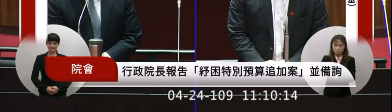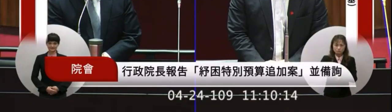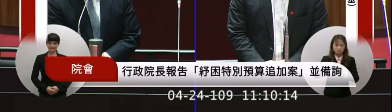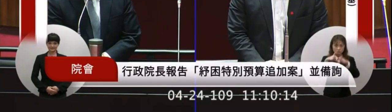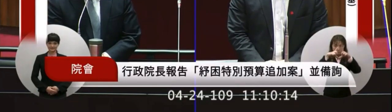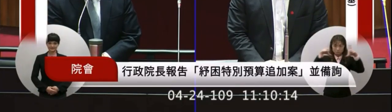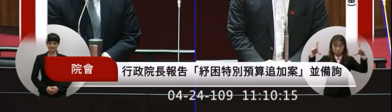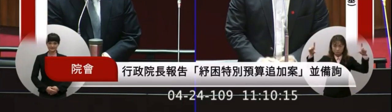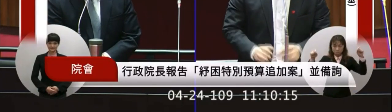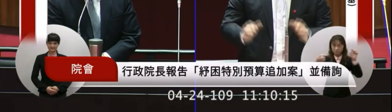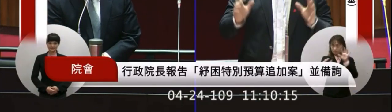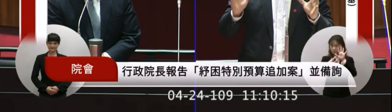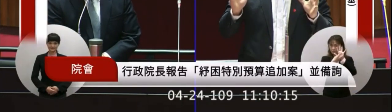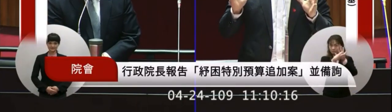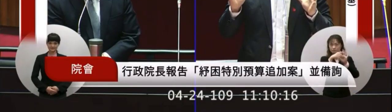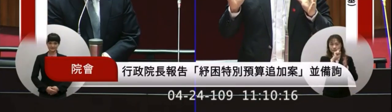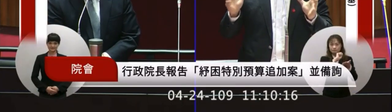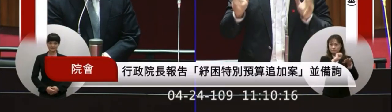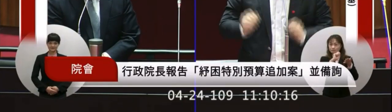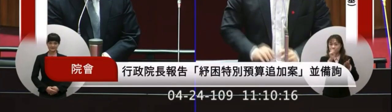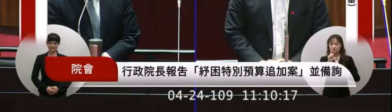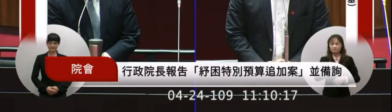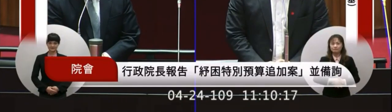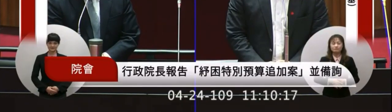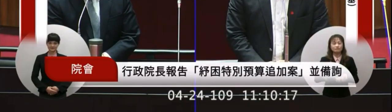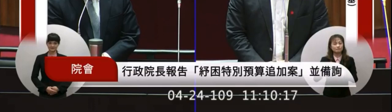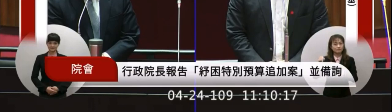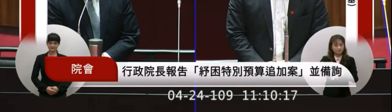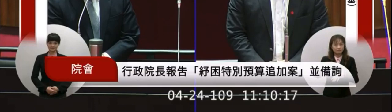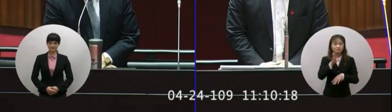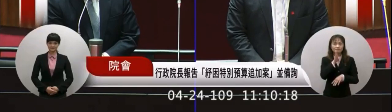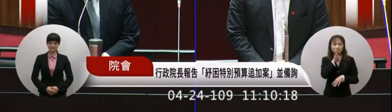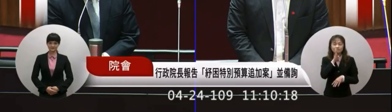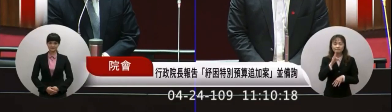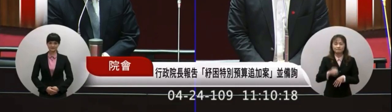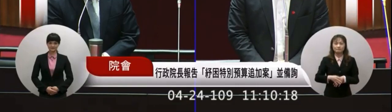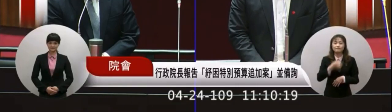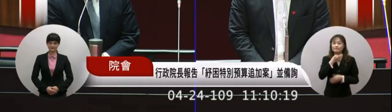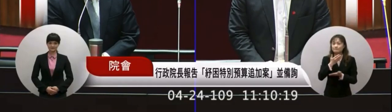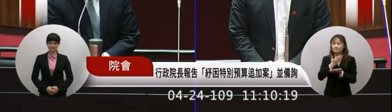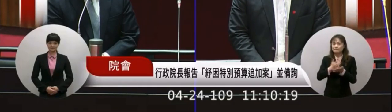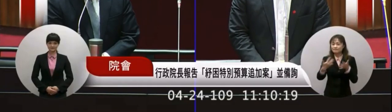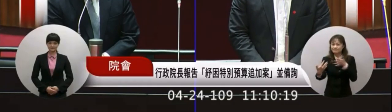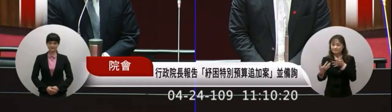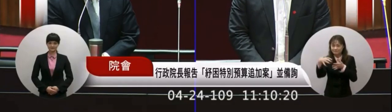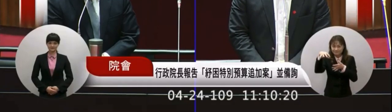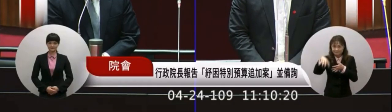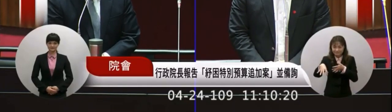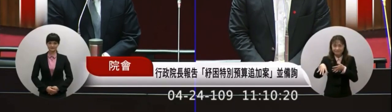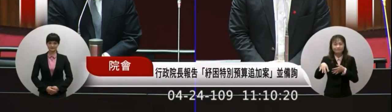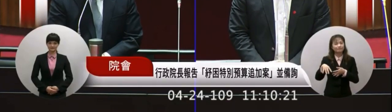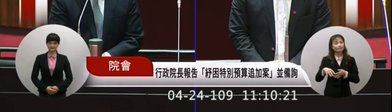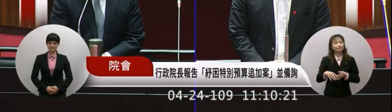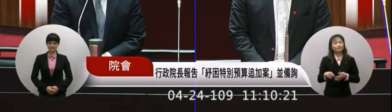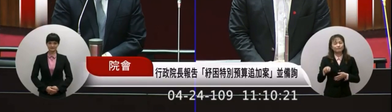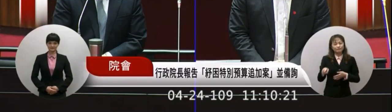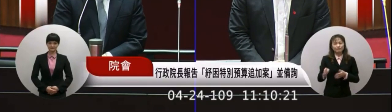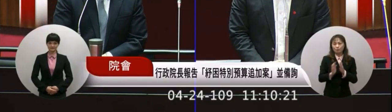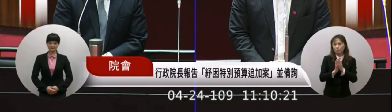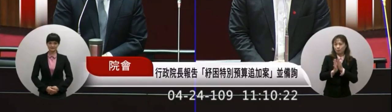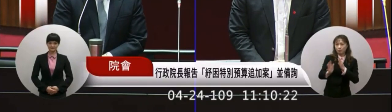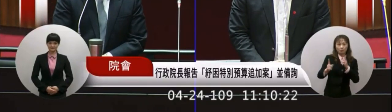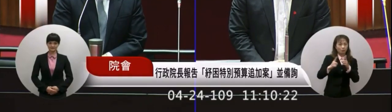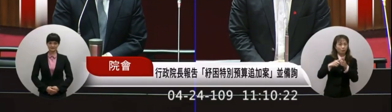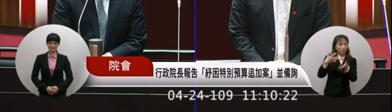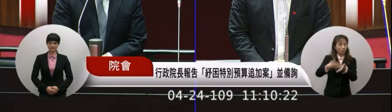条啊。顶悬写，咱遮是即个纾困的即个咨询处的底啊。哇，即个排队的数